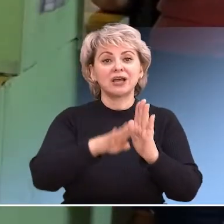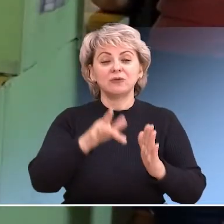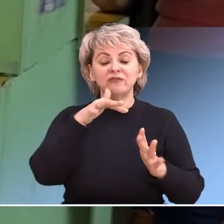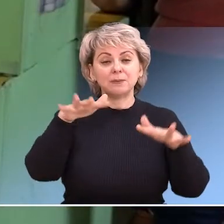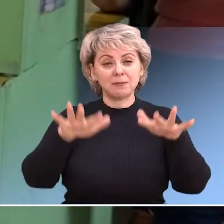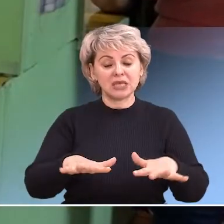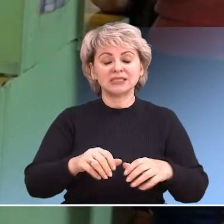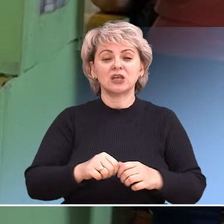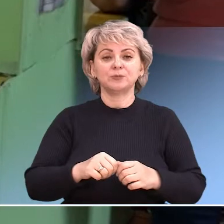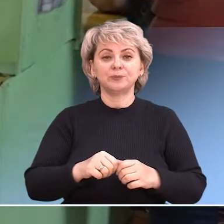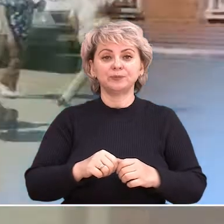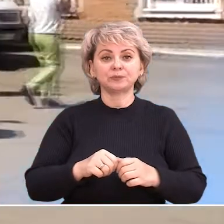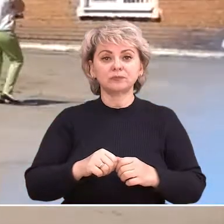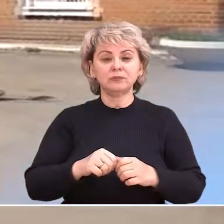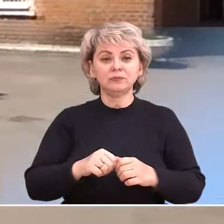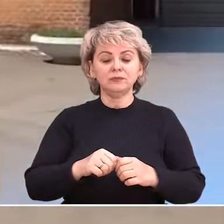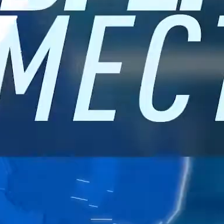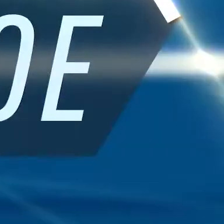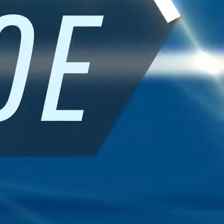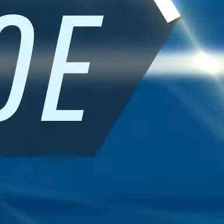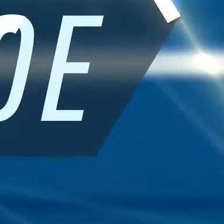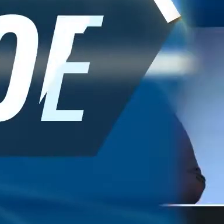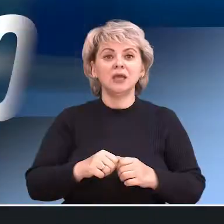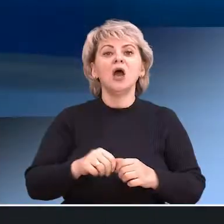Соболев. Специально для программы «Время местное».